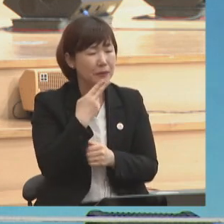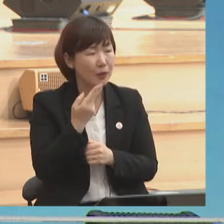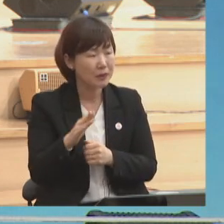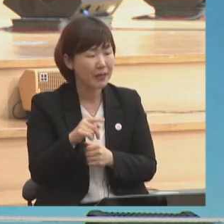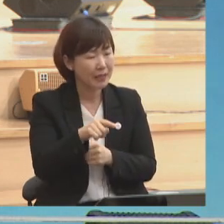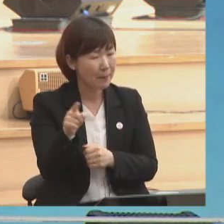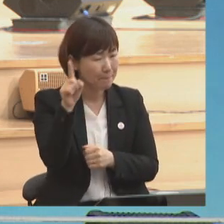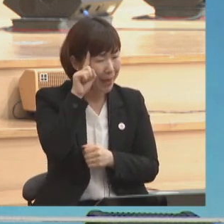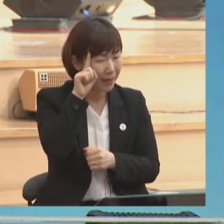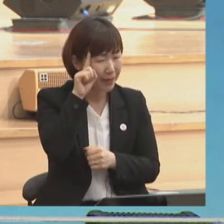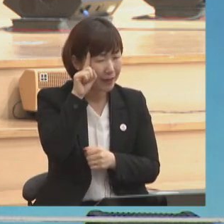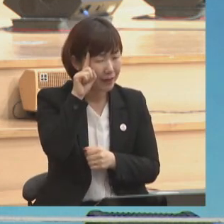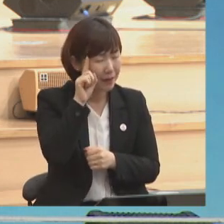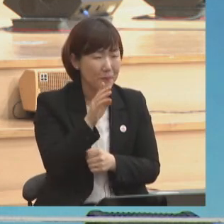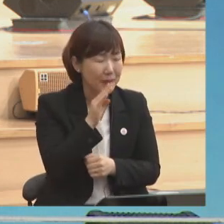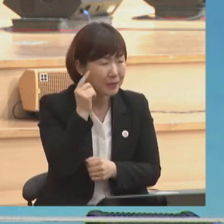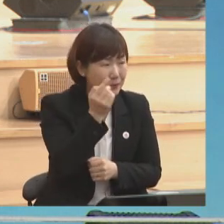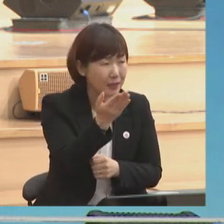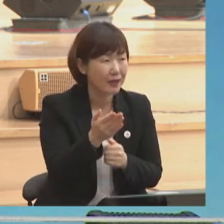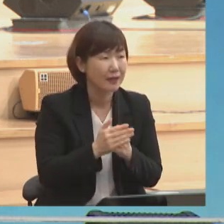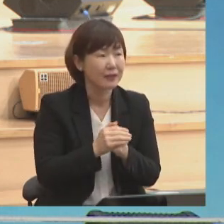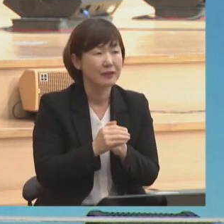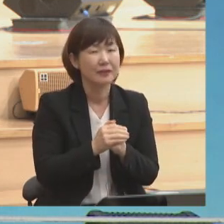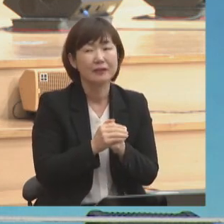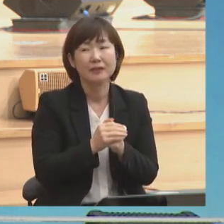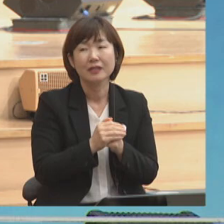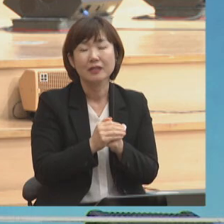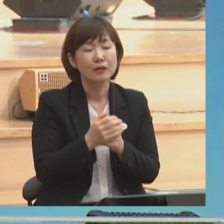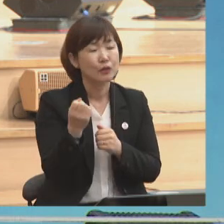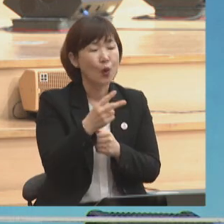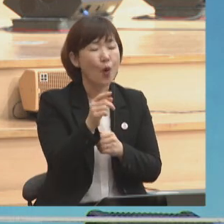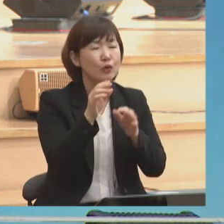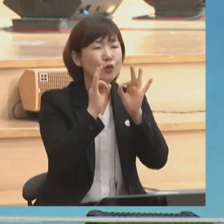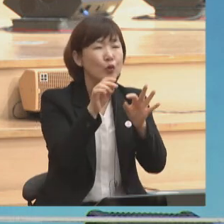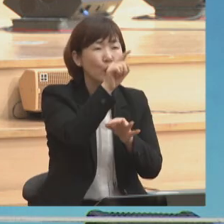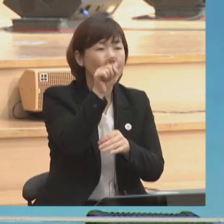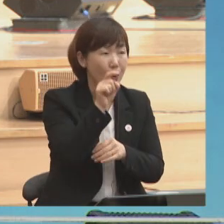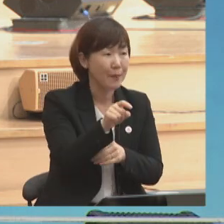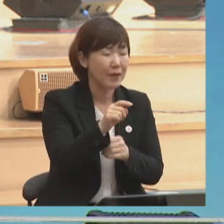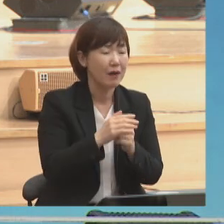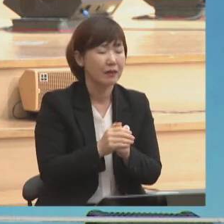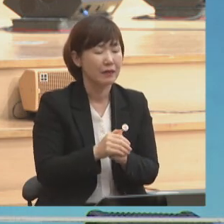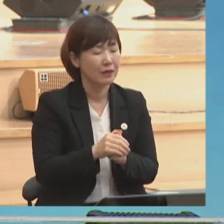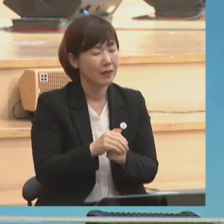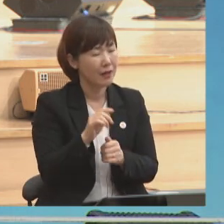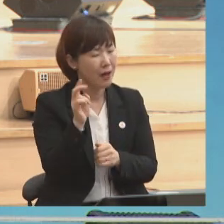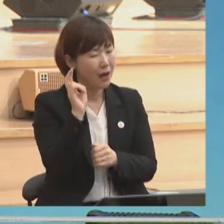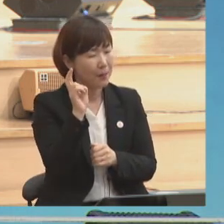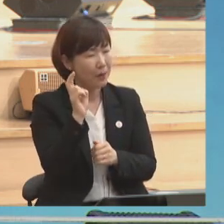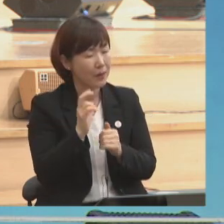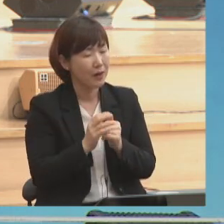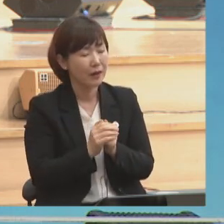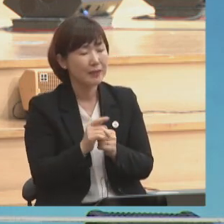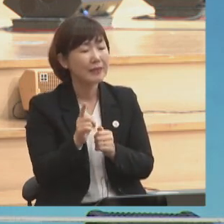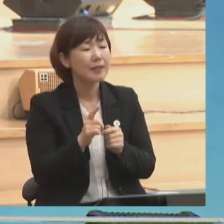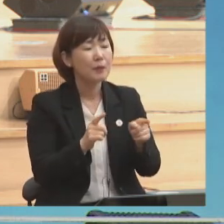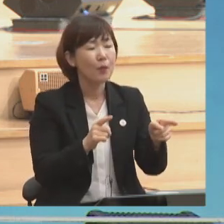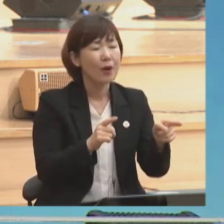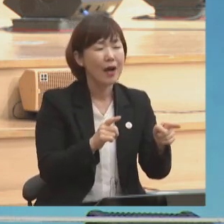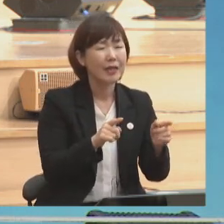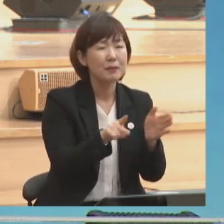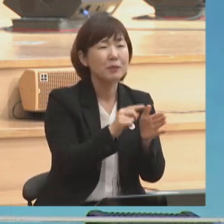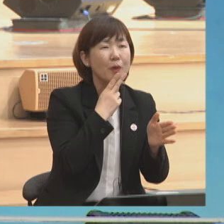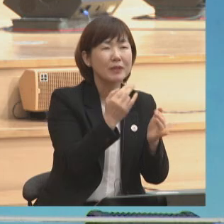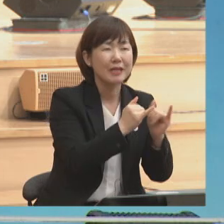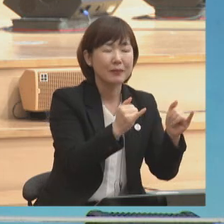전부인가? 글쎄요. 또 전도라고 말하면 은근히 안 믿는 사람들의 마음의